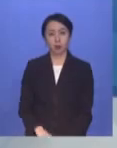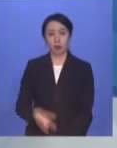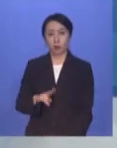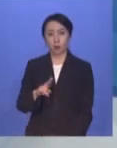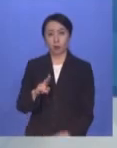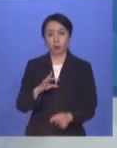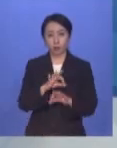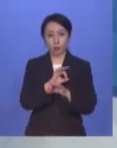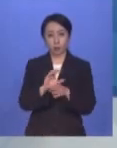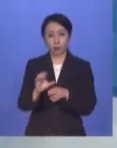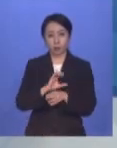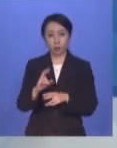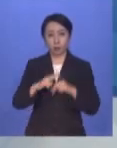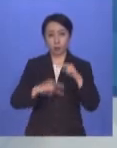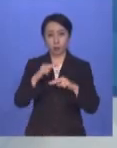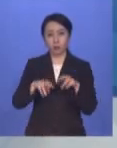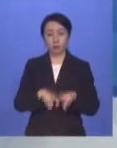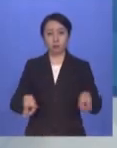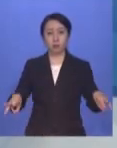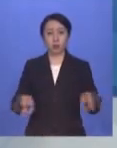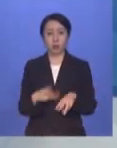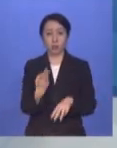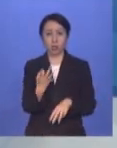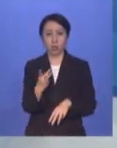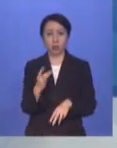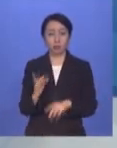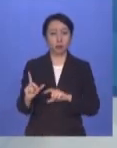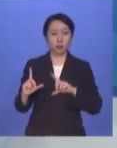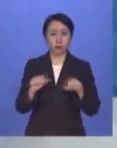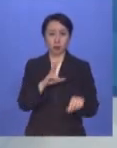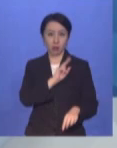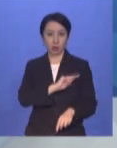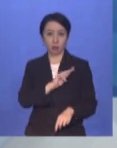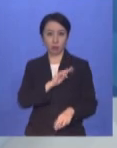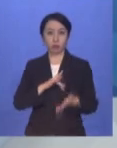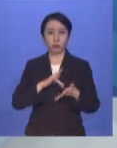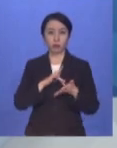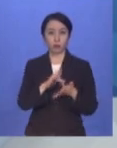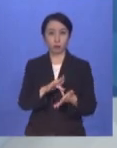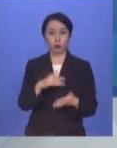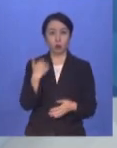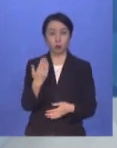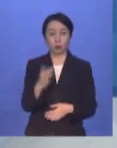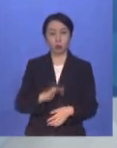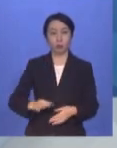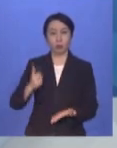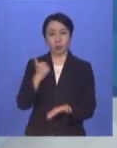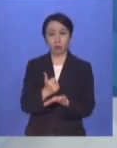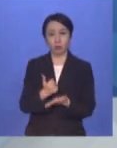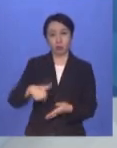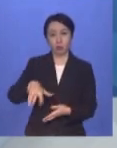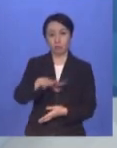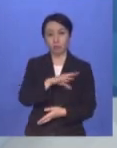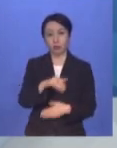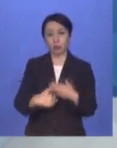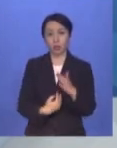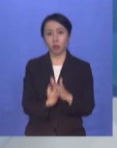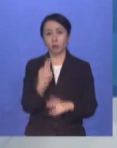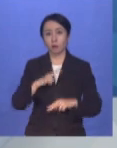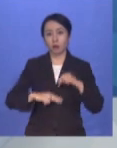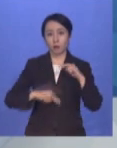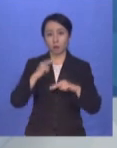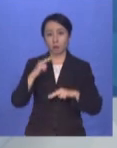Өңірге өнеркәсіп және құрылыс министрі Қанат Шарлапаев келді. Жұмыс сапары барысында ол облыс әкімімен бірге жаңадан салынып